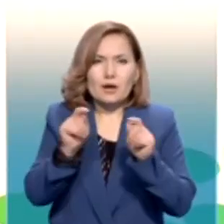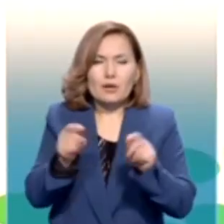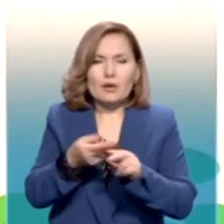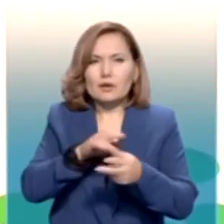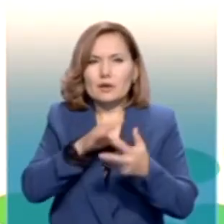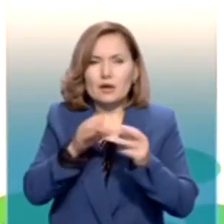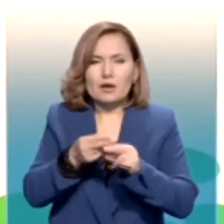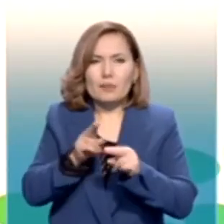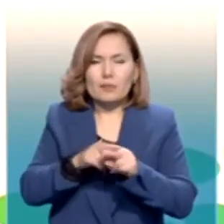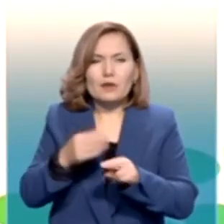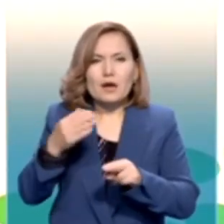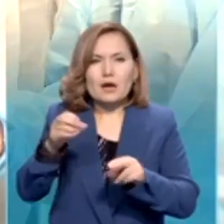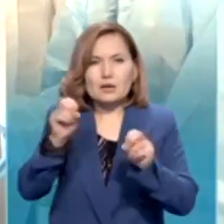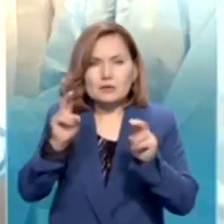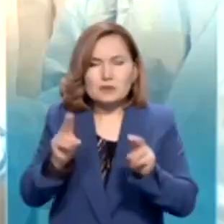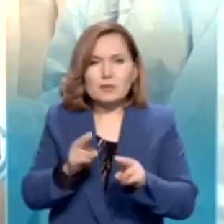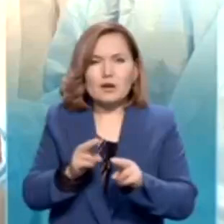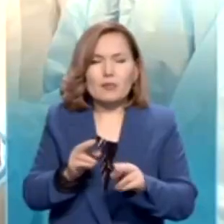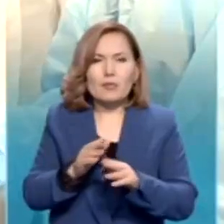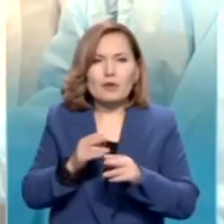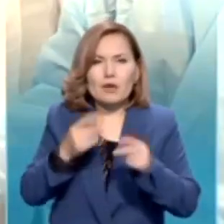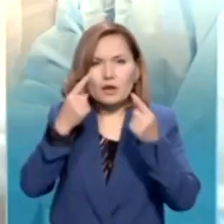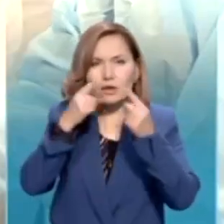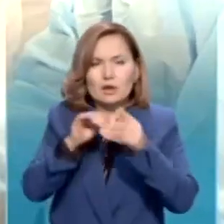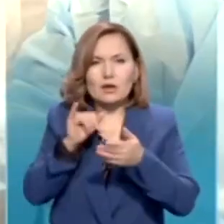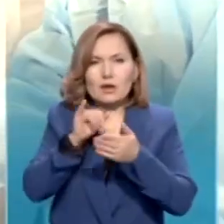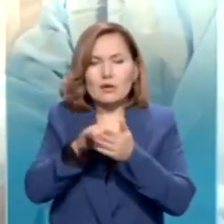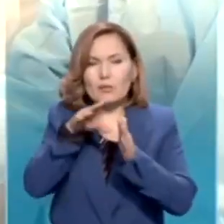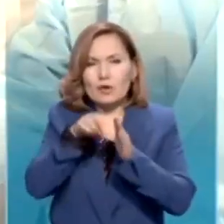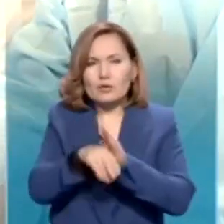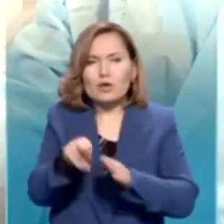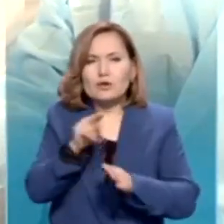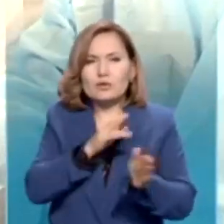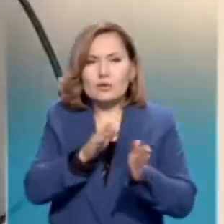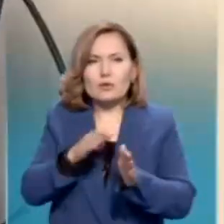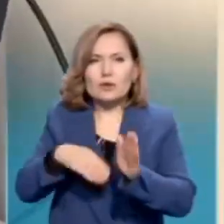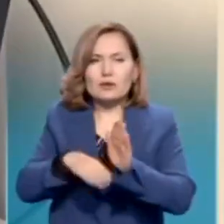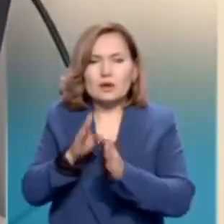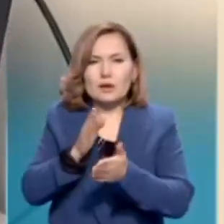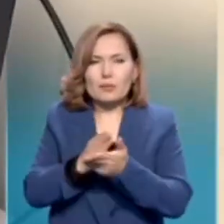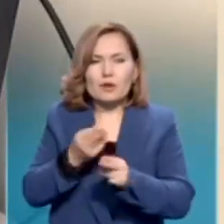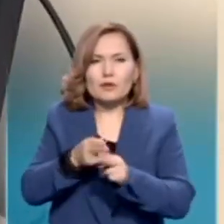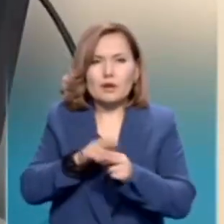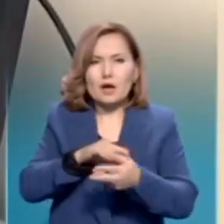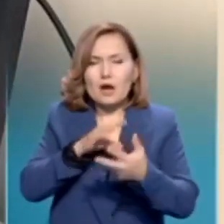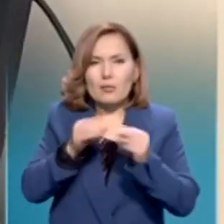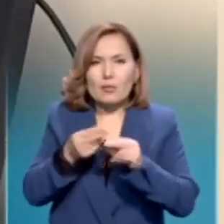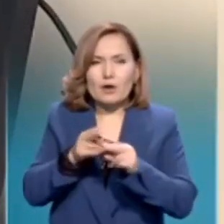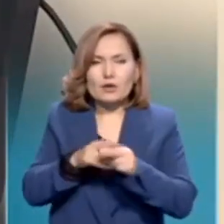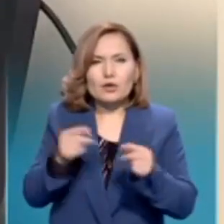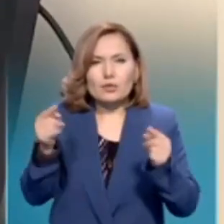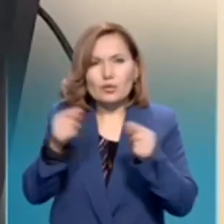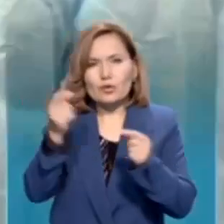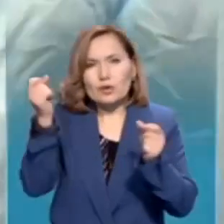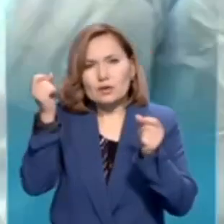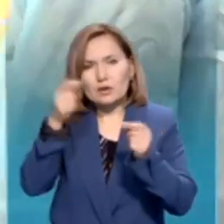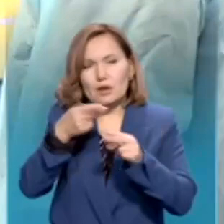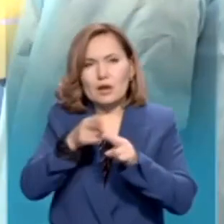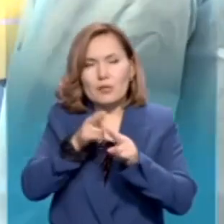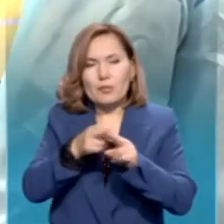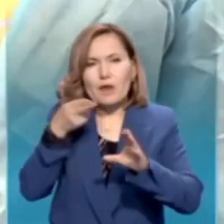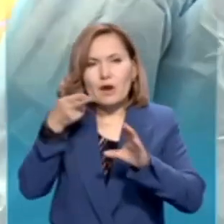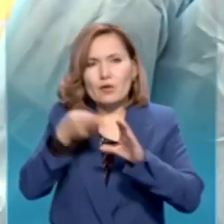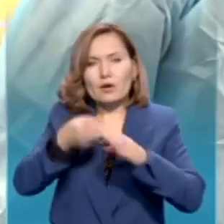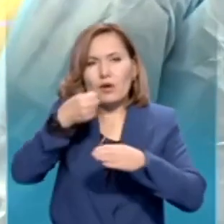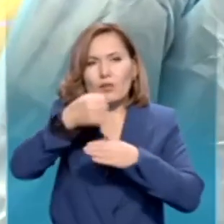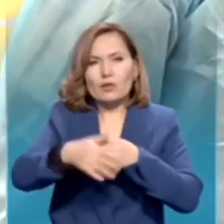Енді радиофарм препараттардың кеңейтілген желісін іске қосу көзделіп отыр. Сондай-ақ жоғары дәлдіктегі радионуклеидтік диагностика орталығы